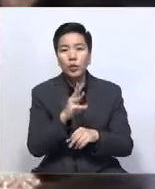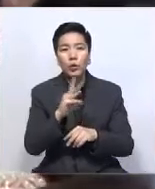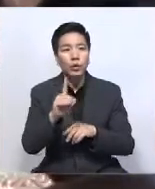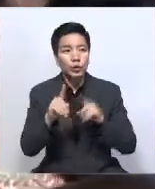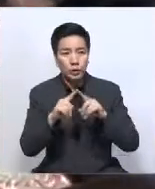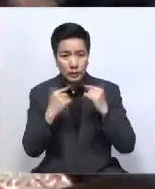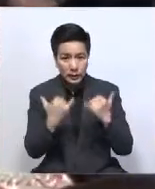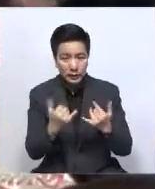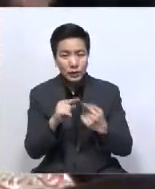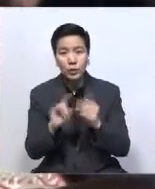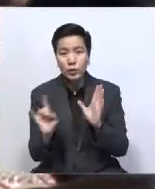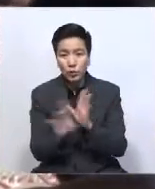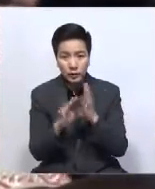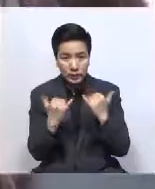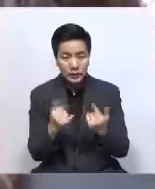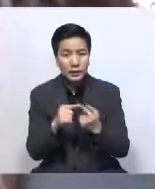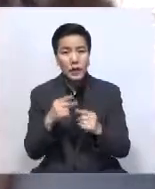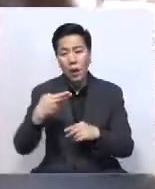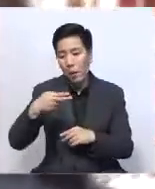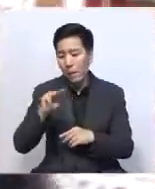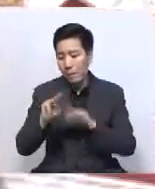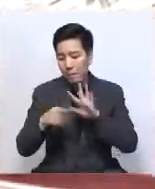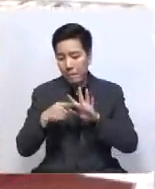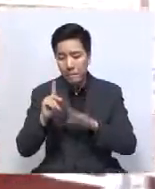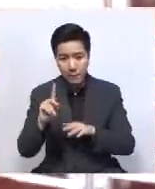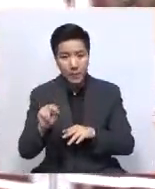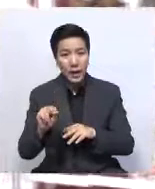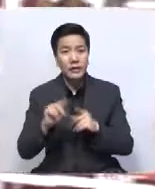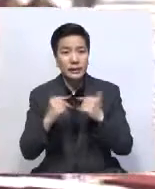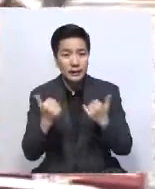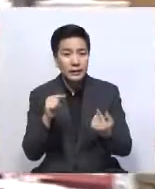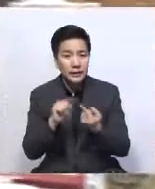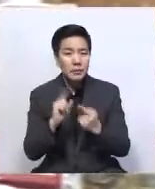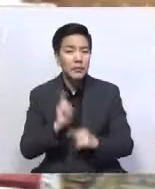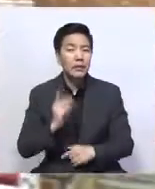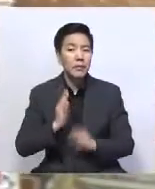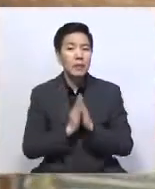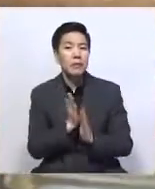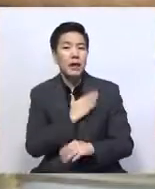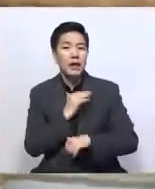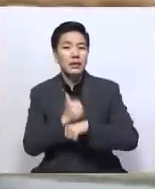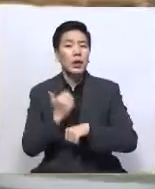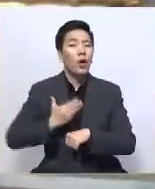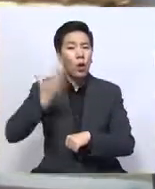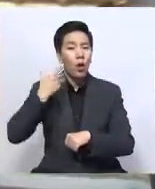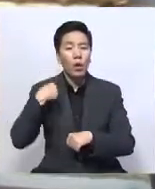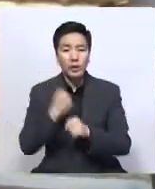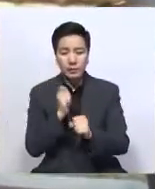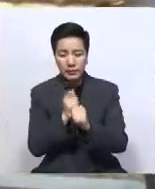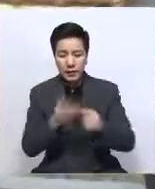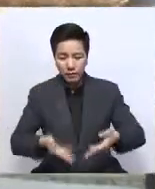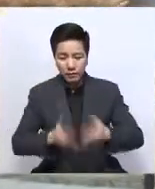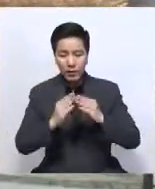ดส่วนองค์สุดท้ายคือพ่อทวดหมานหรือพระเดชพระคุณธรรมสถิตเป็นอดีตเจ้าอาวาสวัดทรายขาวผู้ที่สร้าง